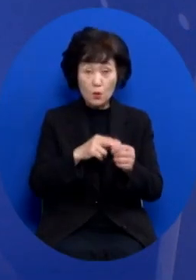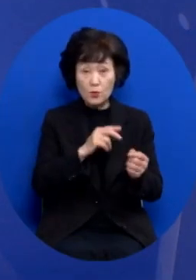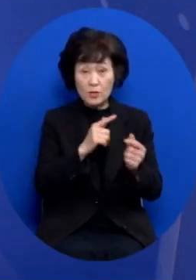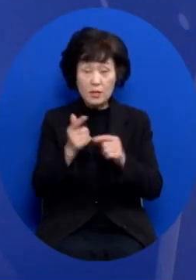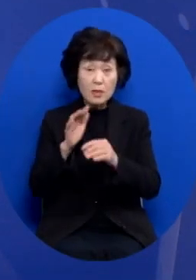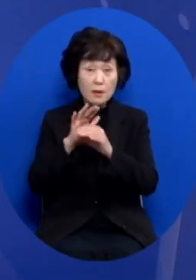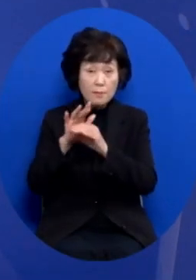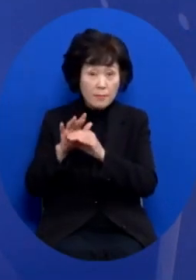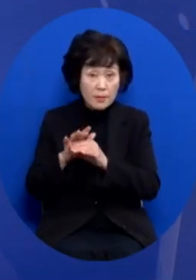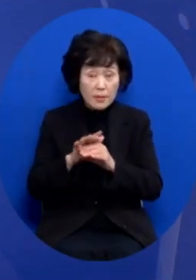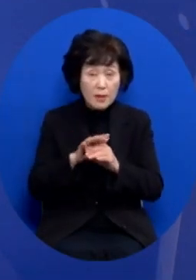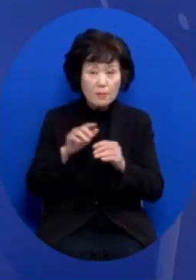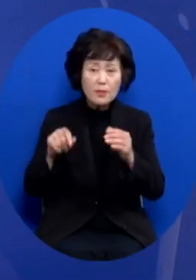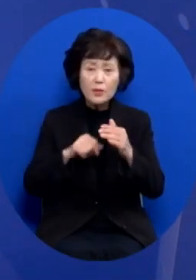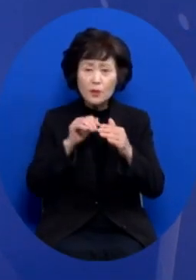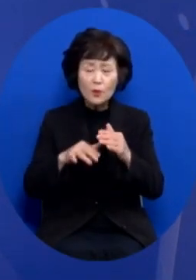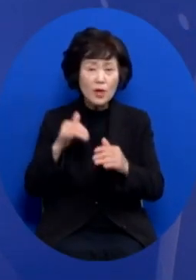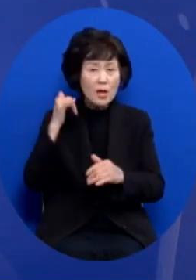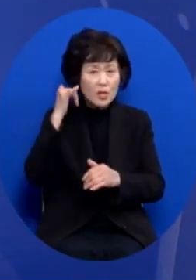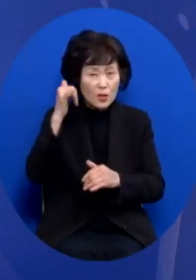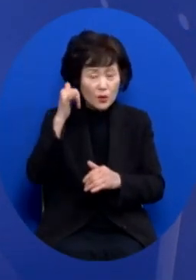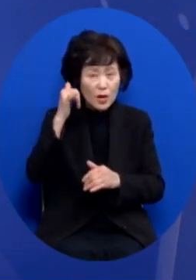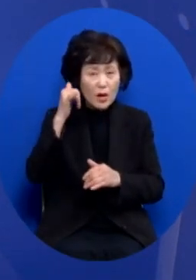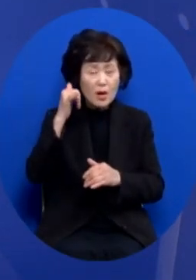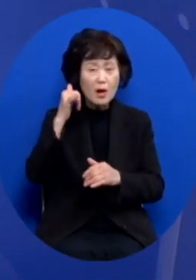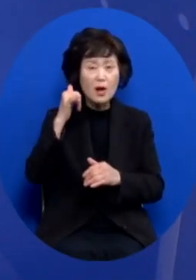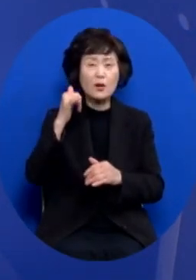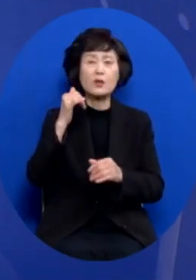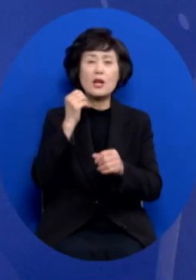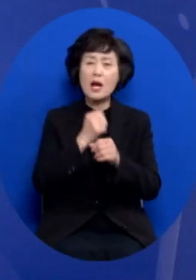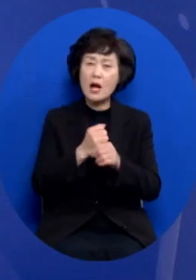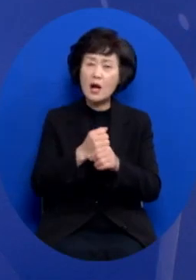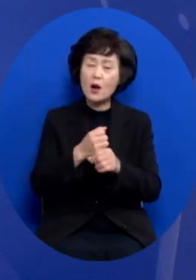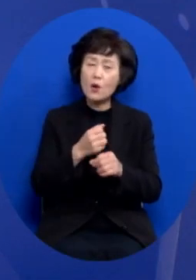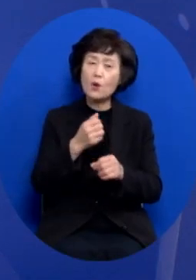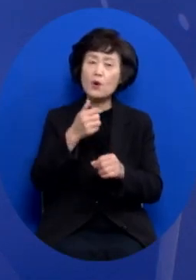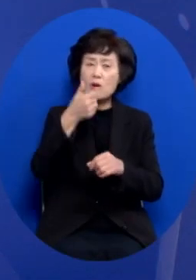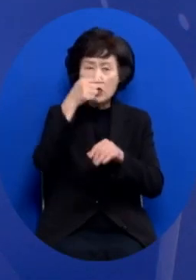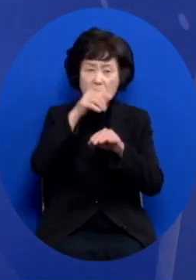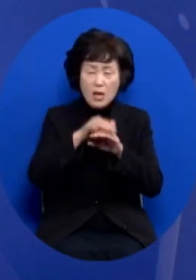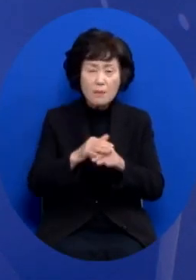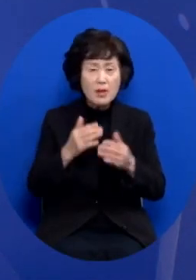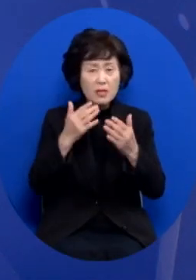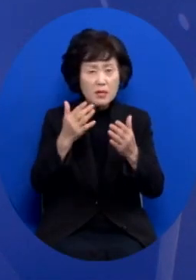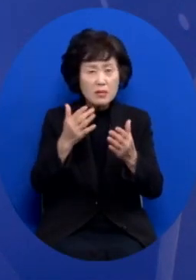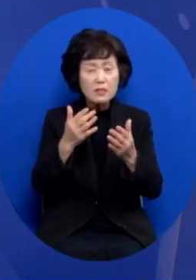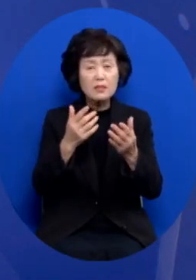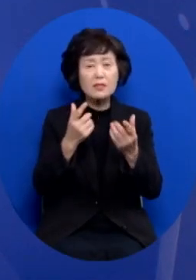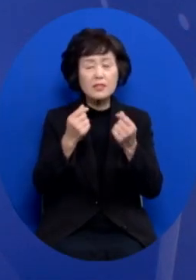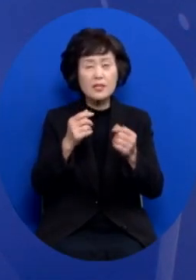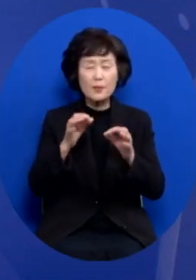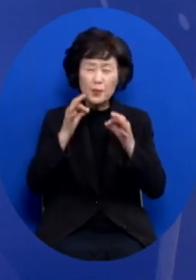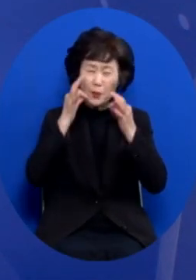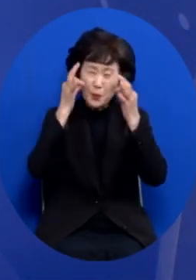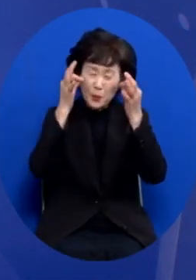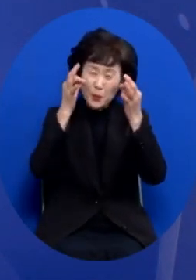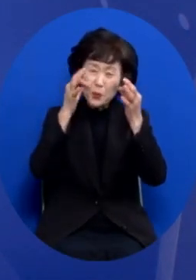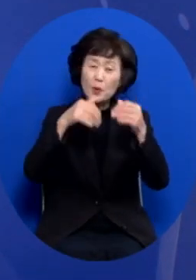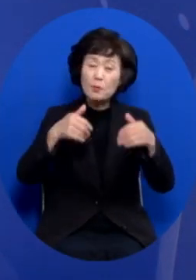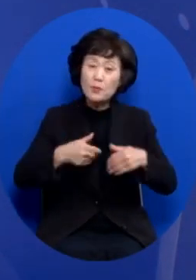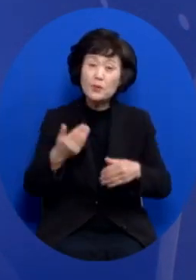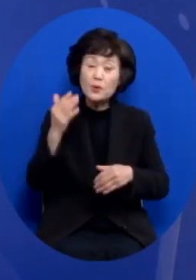심방을 하거나 줌 예배를 드리는 것 같은 노력을 해왔는데요 거리두기가 해제된 지금도 100% 회복은 안 되고 있다고